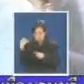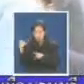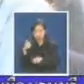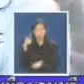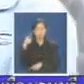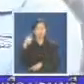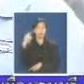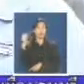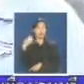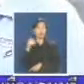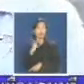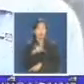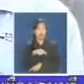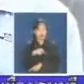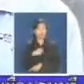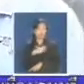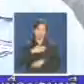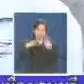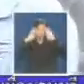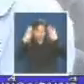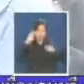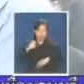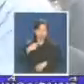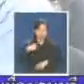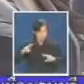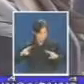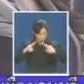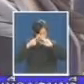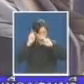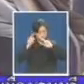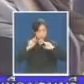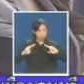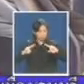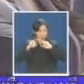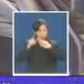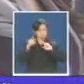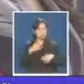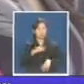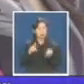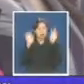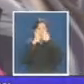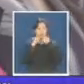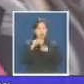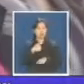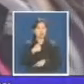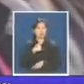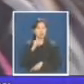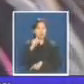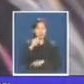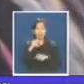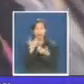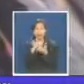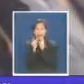อบว่าเขาประสบการณ์ตรงระบุกระทรวงว่าไปทำงานคือพูดง่ายไปประมูลงานกระทรวงเ